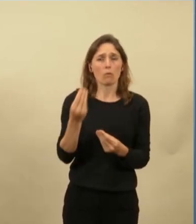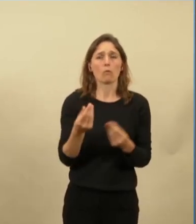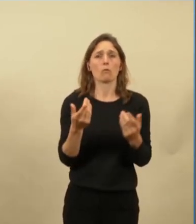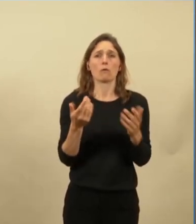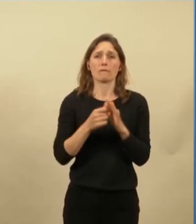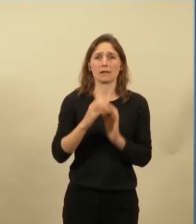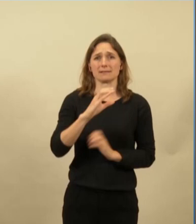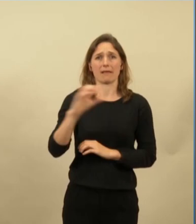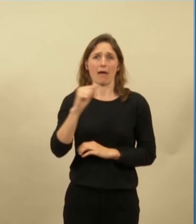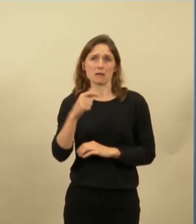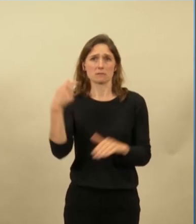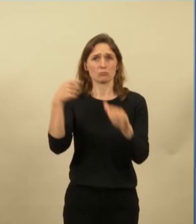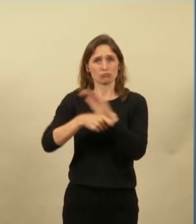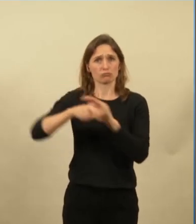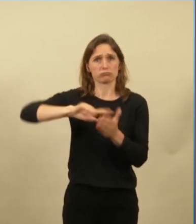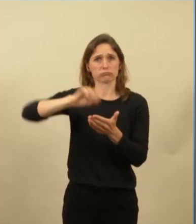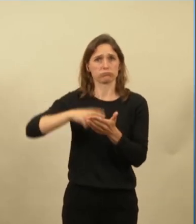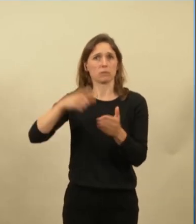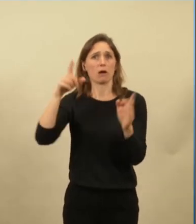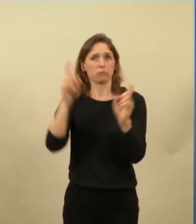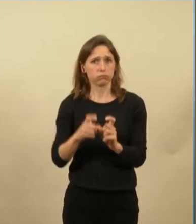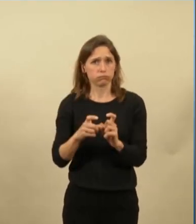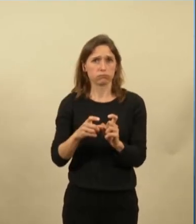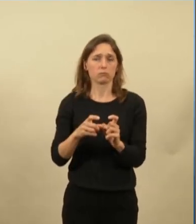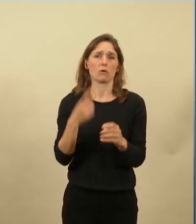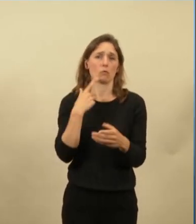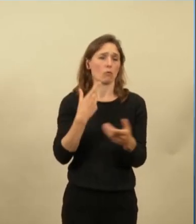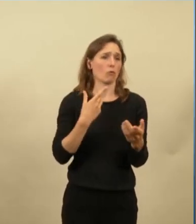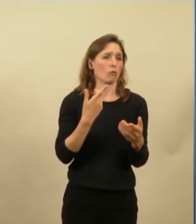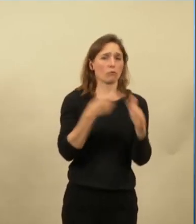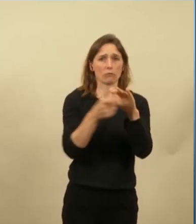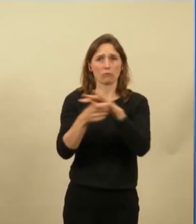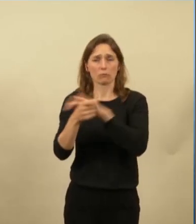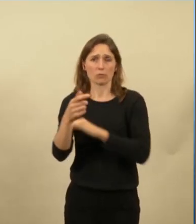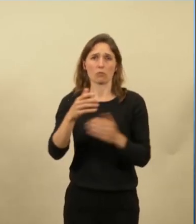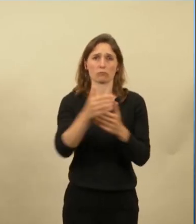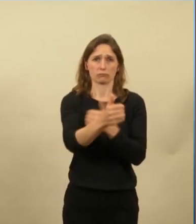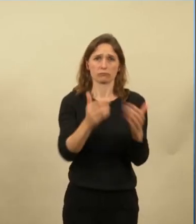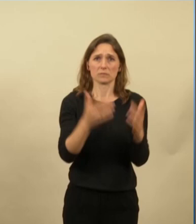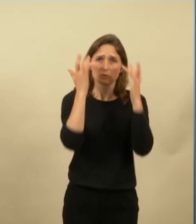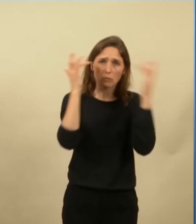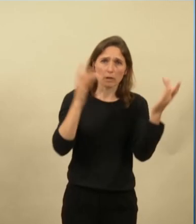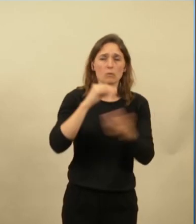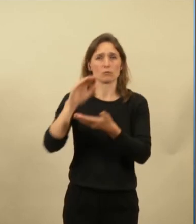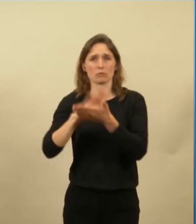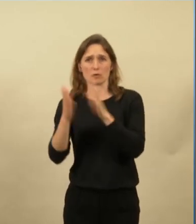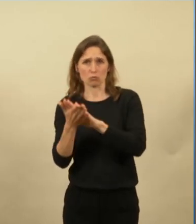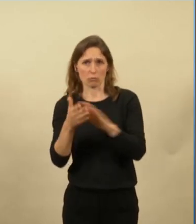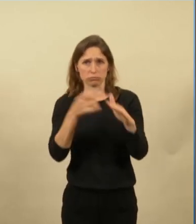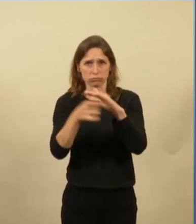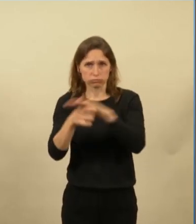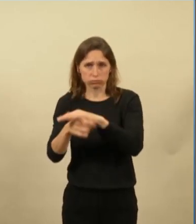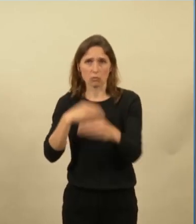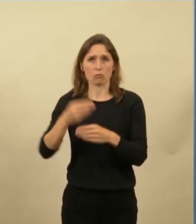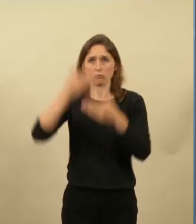moyens au CCAS au secteur socioculturel aux associations concernant votre obsession donc à imposer le burkini